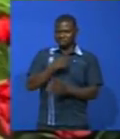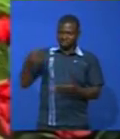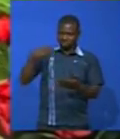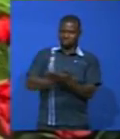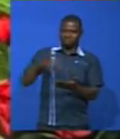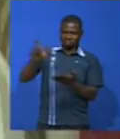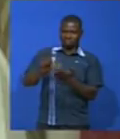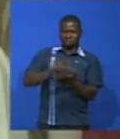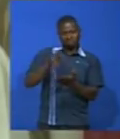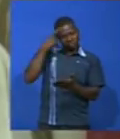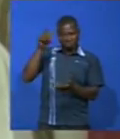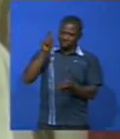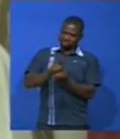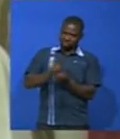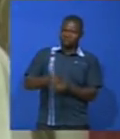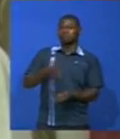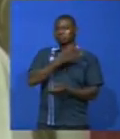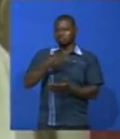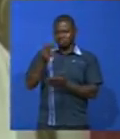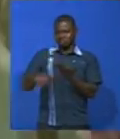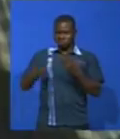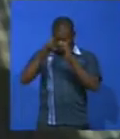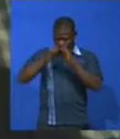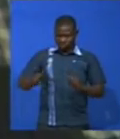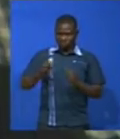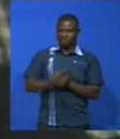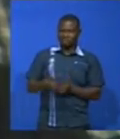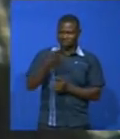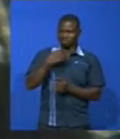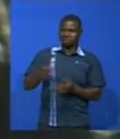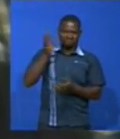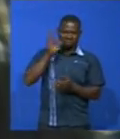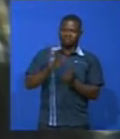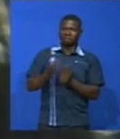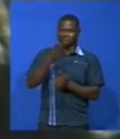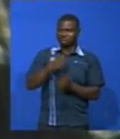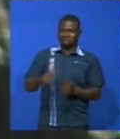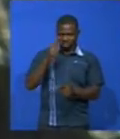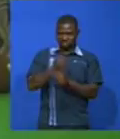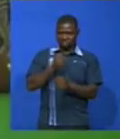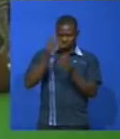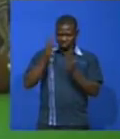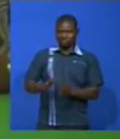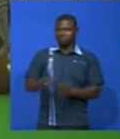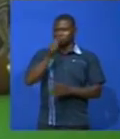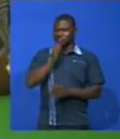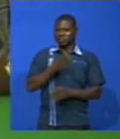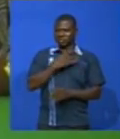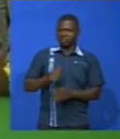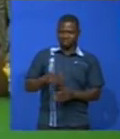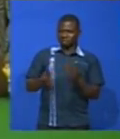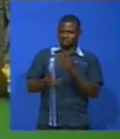entreprises PME. C'est le fruit de l'engagement des acteurs du secteur privé, des partenaires techniques et financiers et du gouvernement